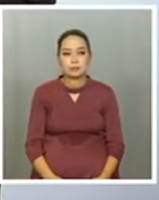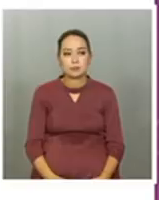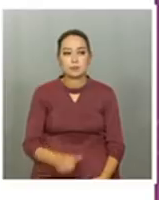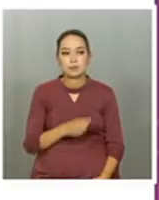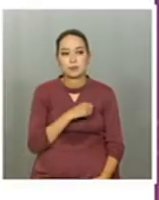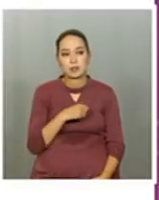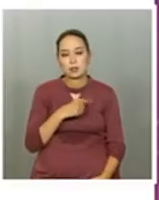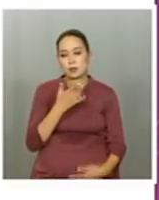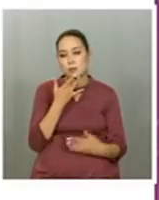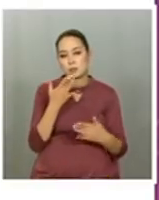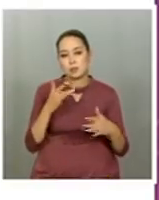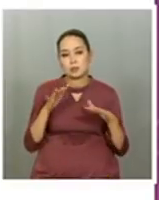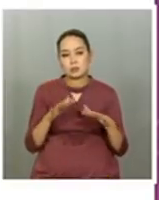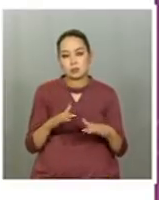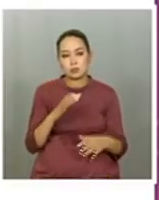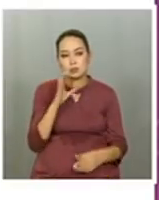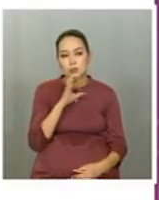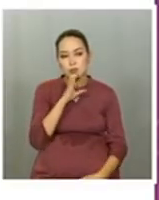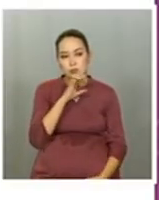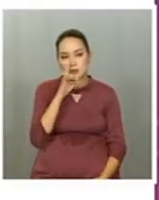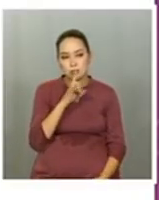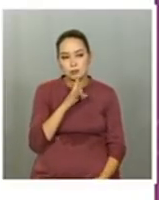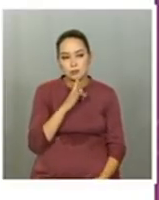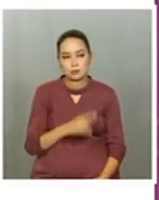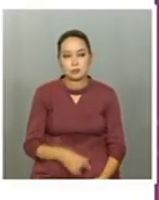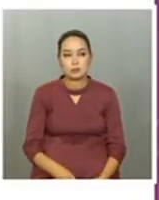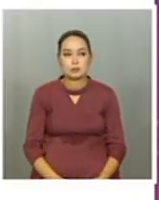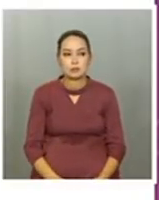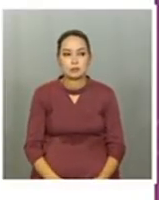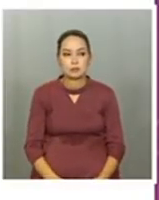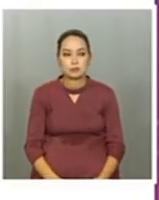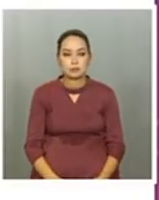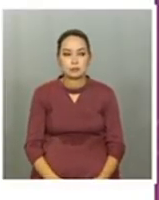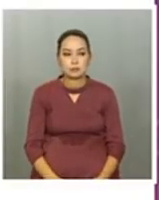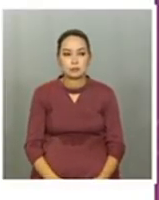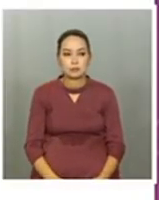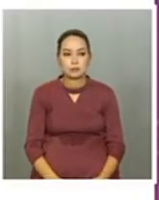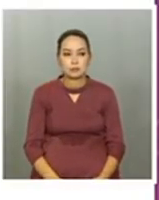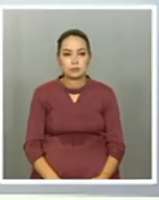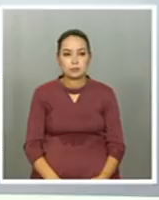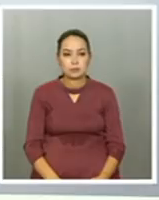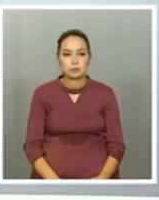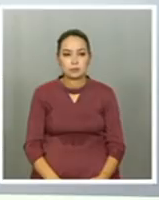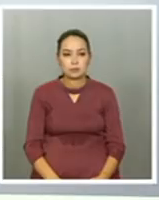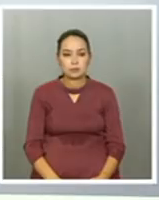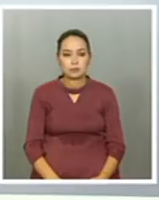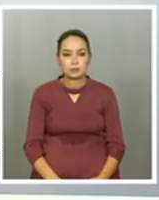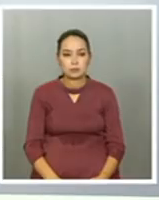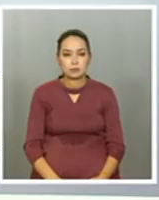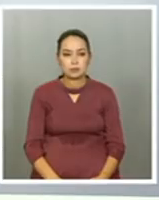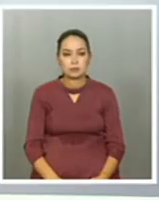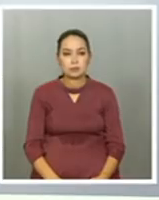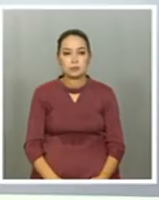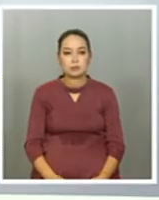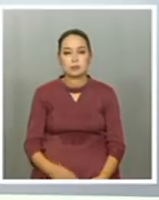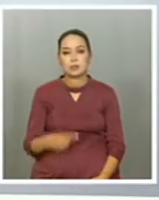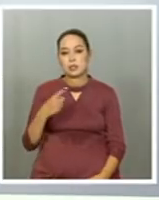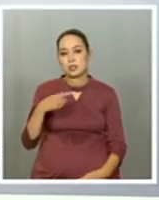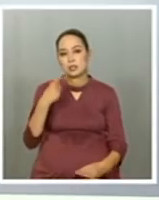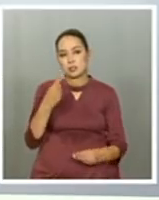бізде Қызылорда, Жамбыл және солтүстік Қазақстан облыстары. Келесі кезекте оқушылар